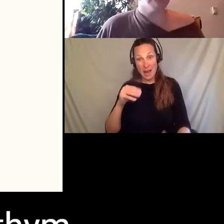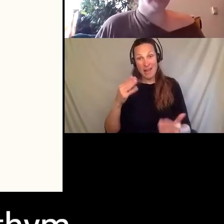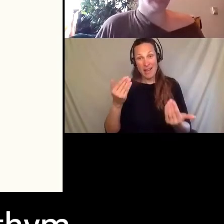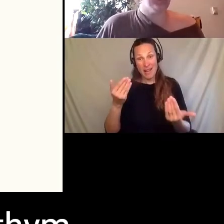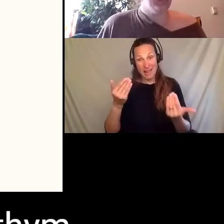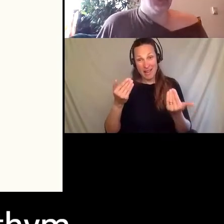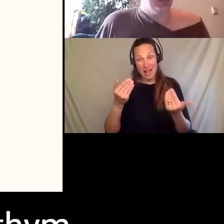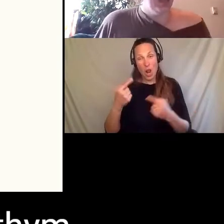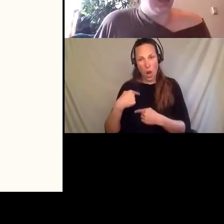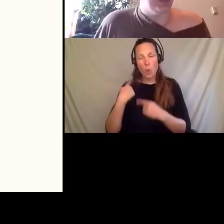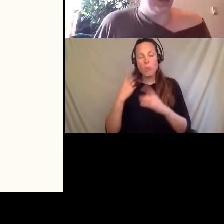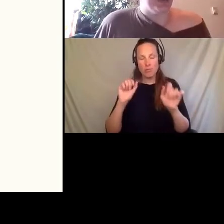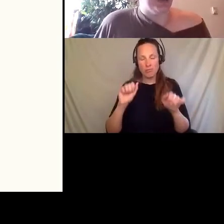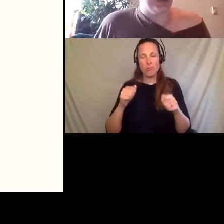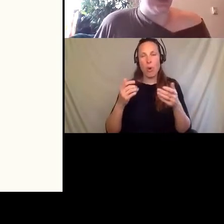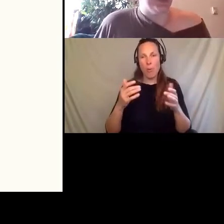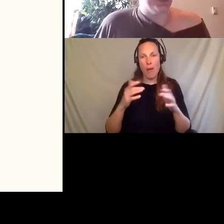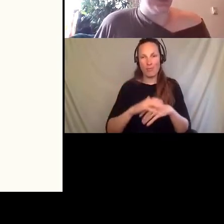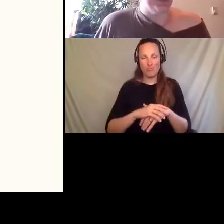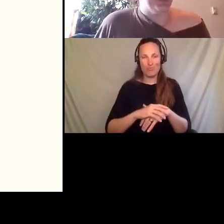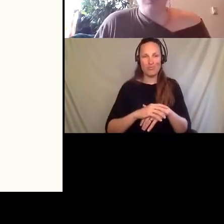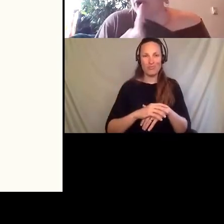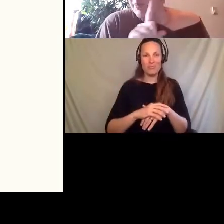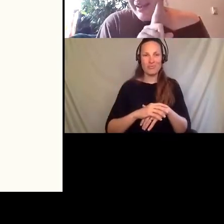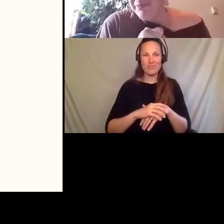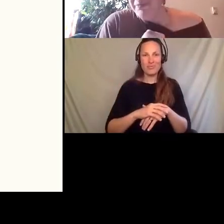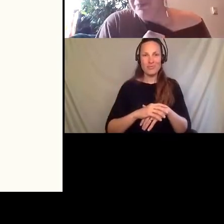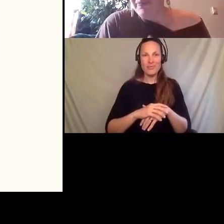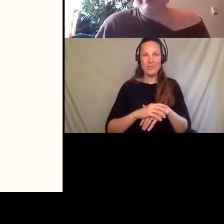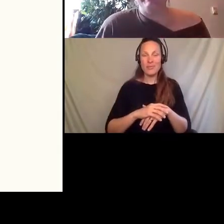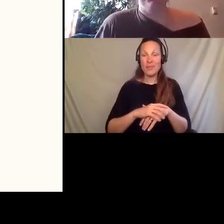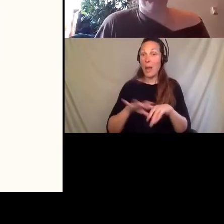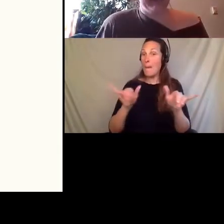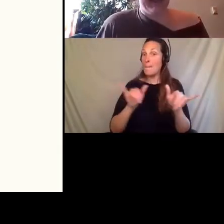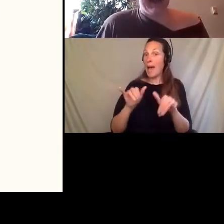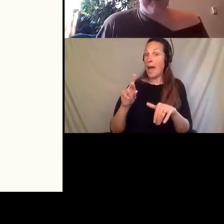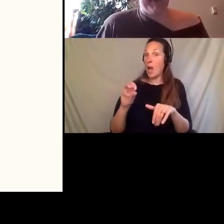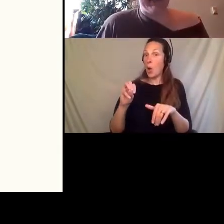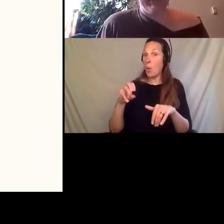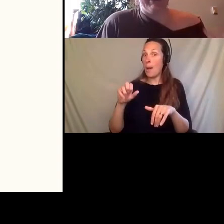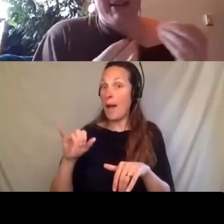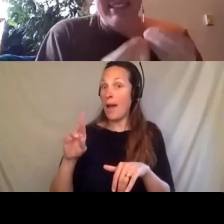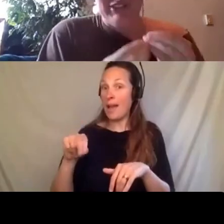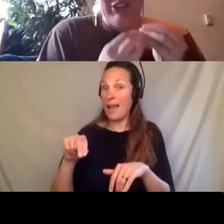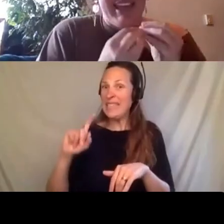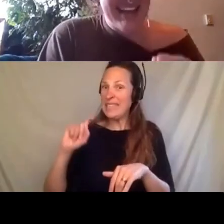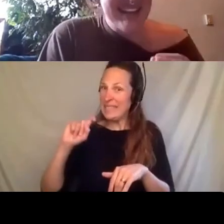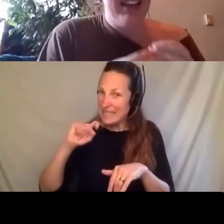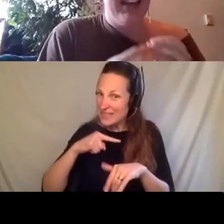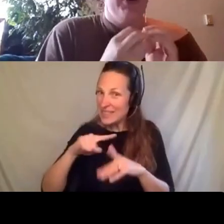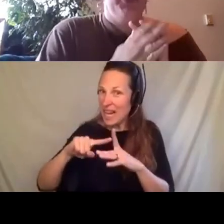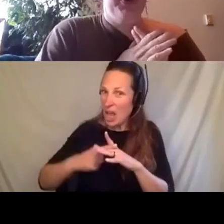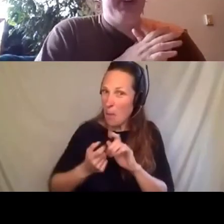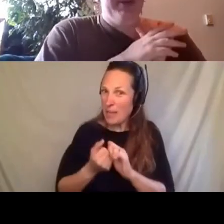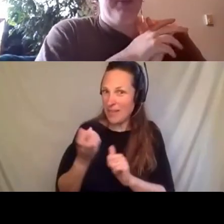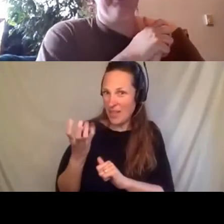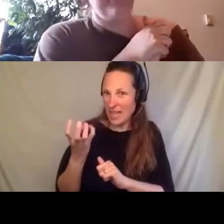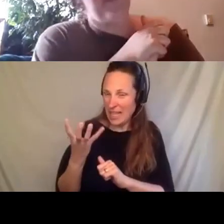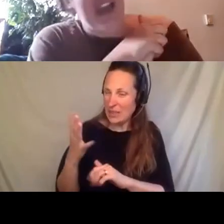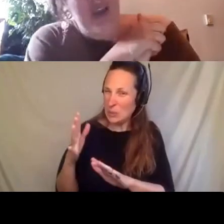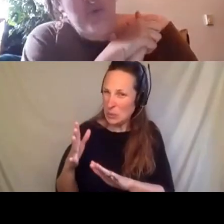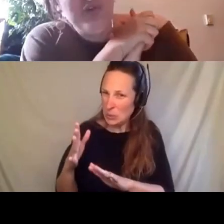normal. Alors, comme le romarin, c'est difficile à partir de graines. Vous